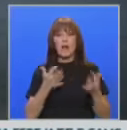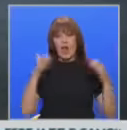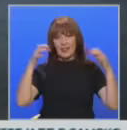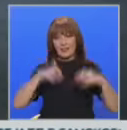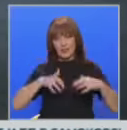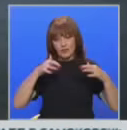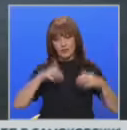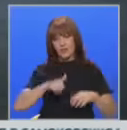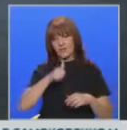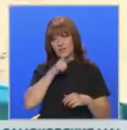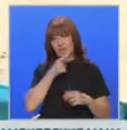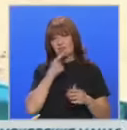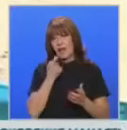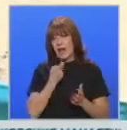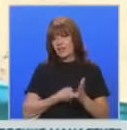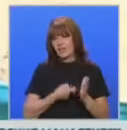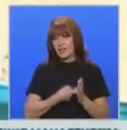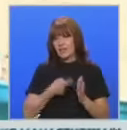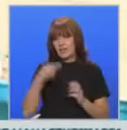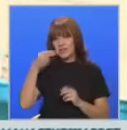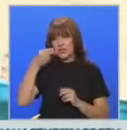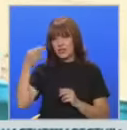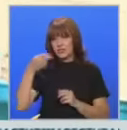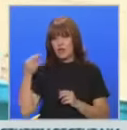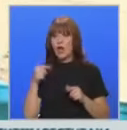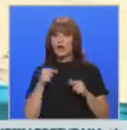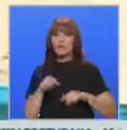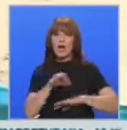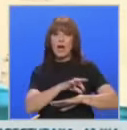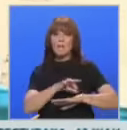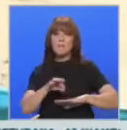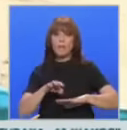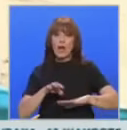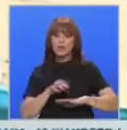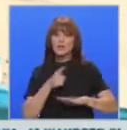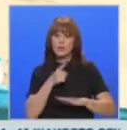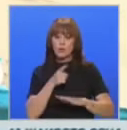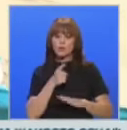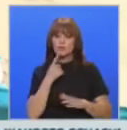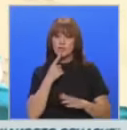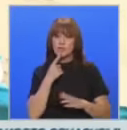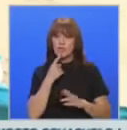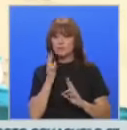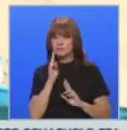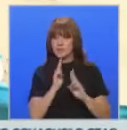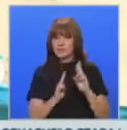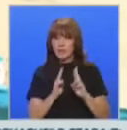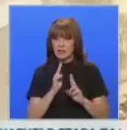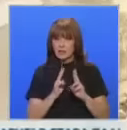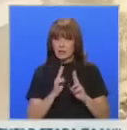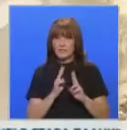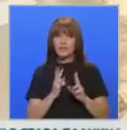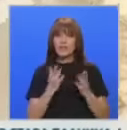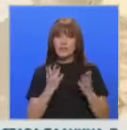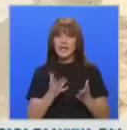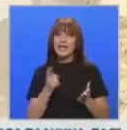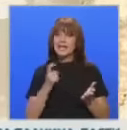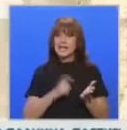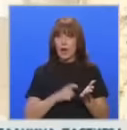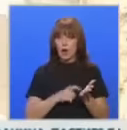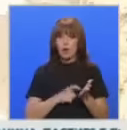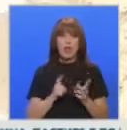морето, твърдят институциите. Това са проекти, които са съгласувани с РИОСВ. Получили са санкция от нас, законни са и няма от